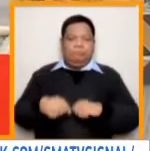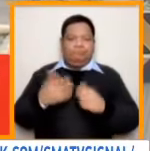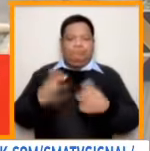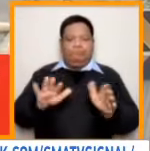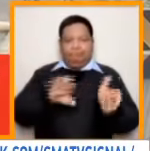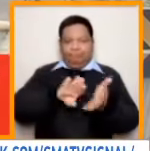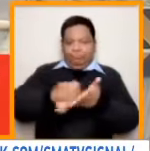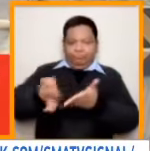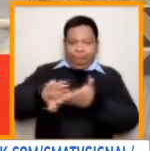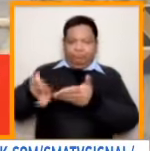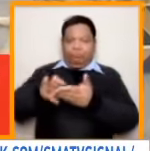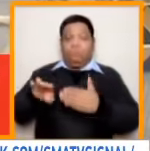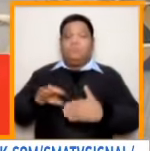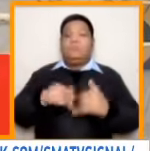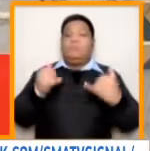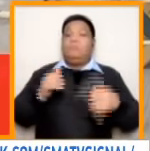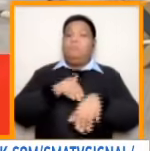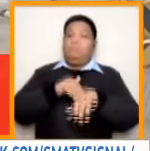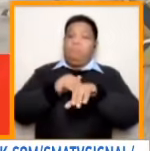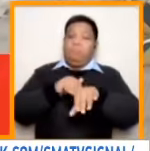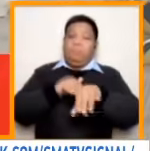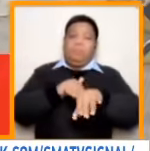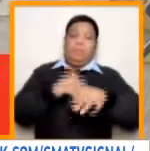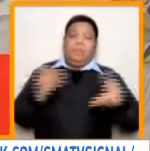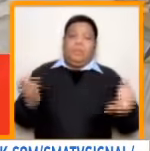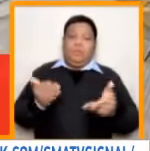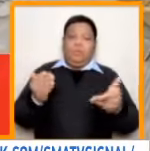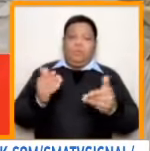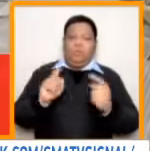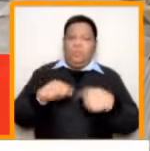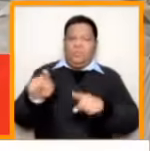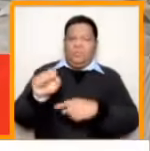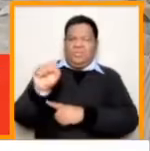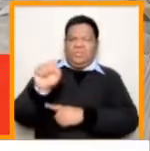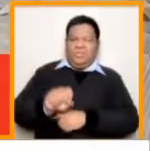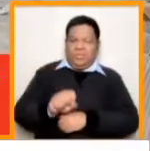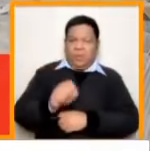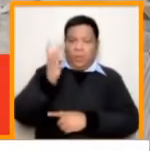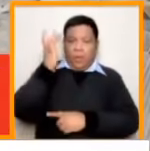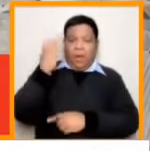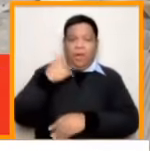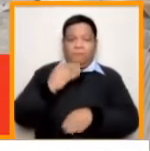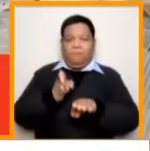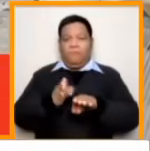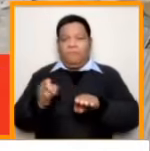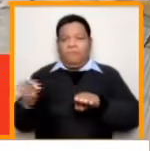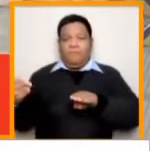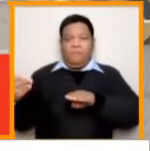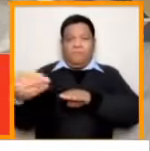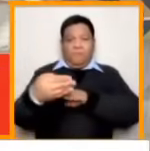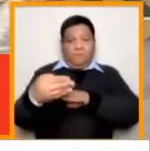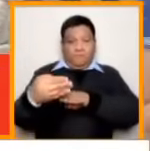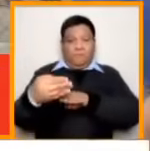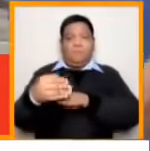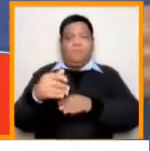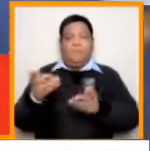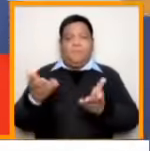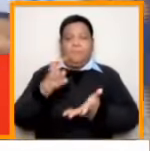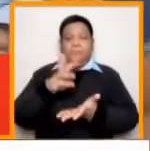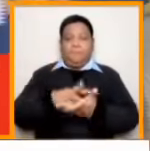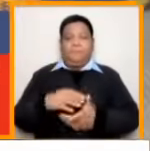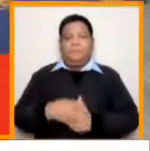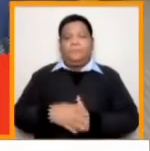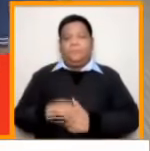yung daloy ng trapiko dito sa southbound lane dahil may U-turn slot na pa-northbound dito sa lugar. Yan muna unang balita